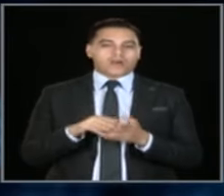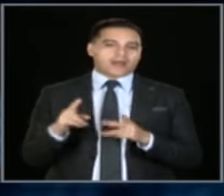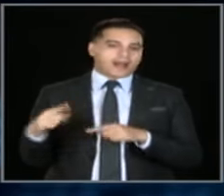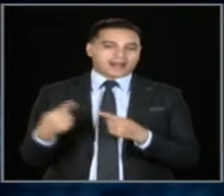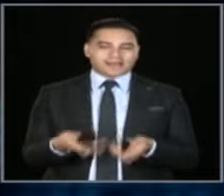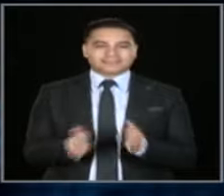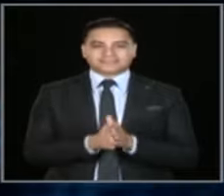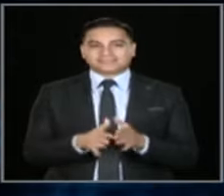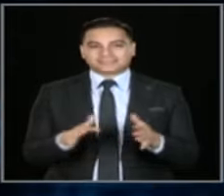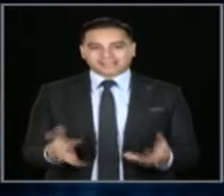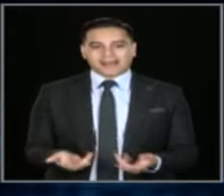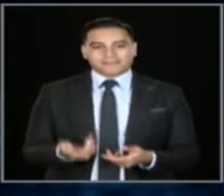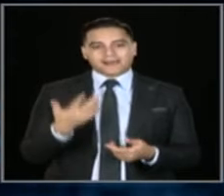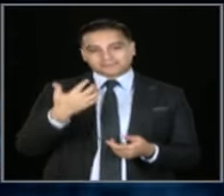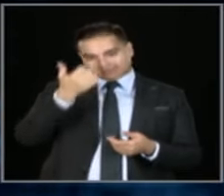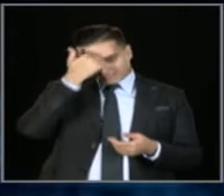حلقة لحد دلوقتي